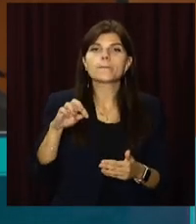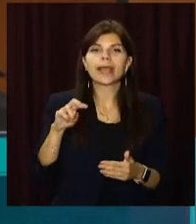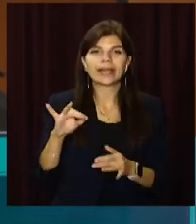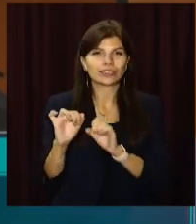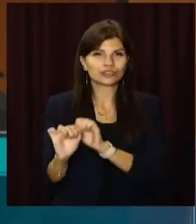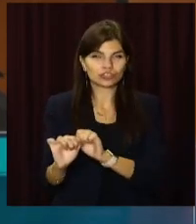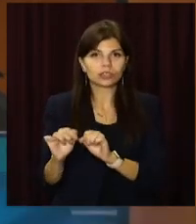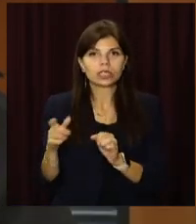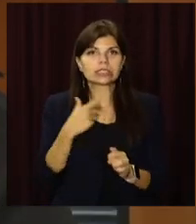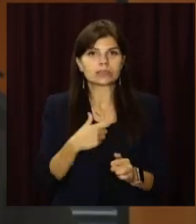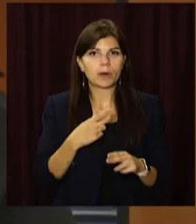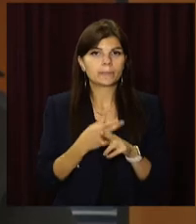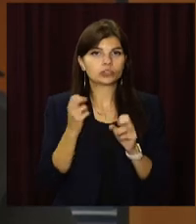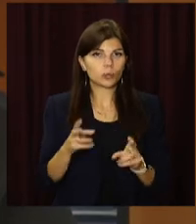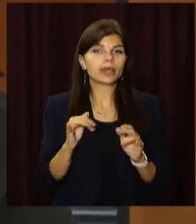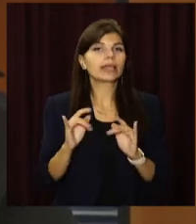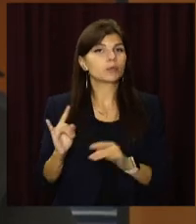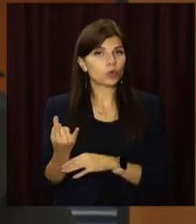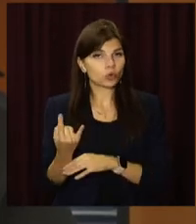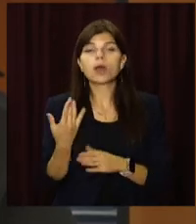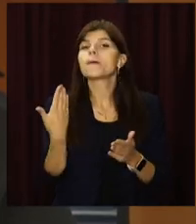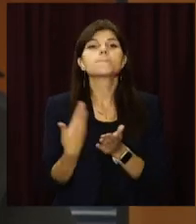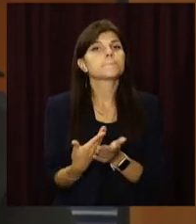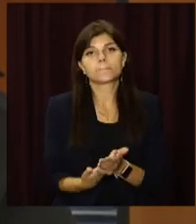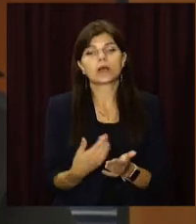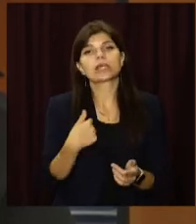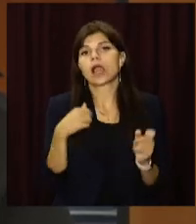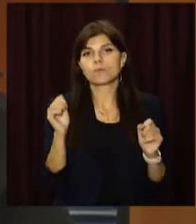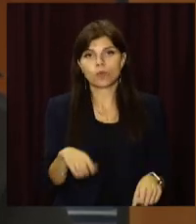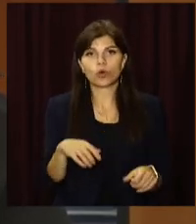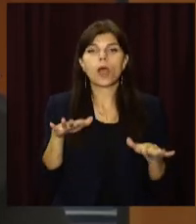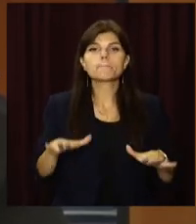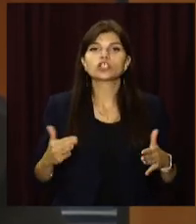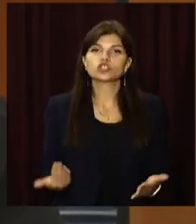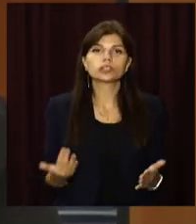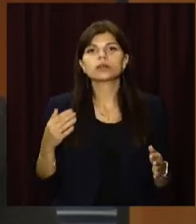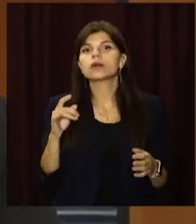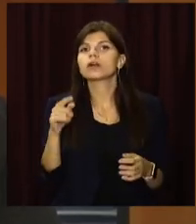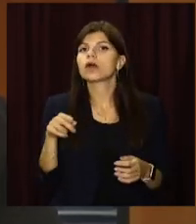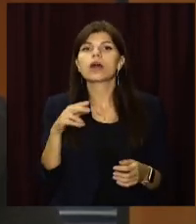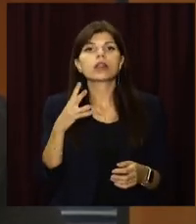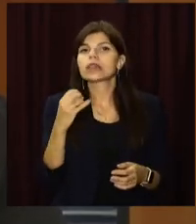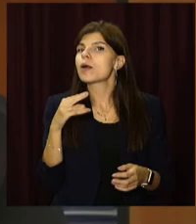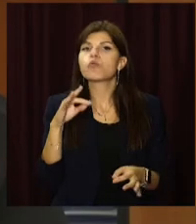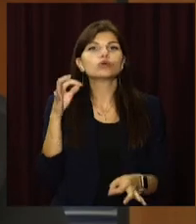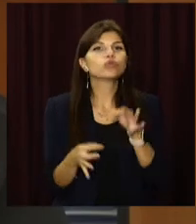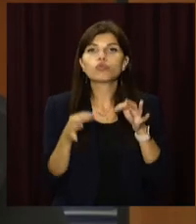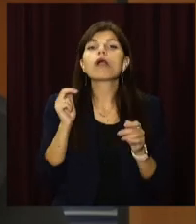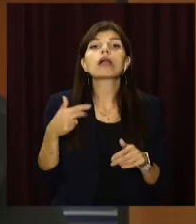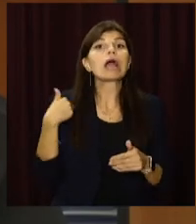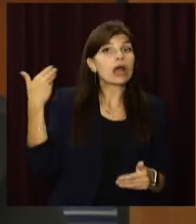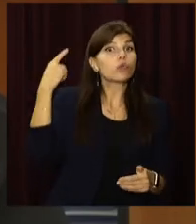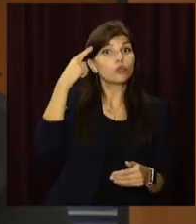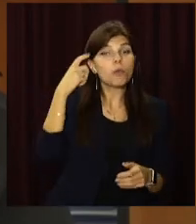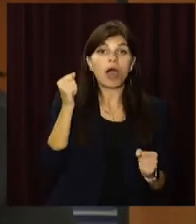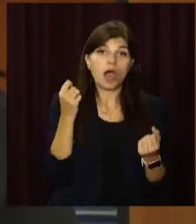і обезпечити себе і дитину в плані того, що я можу определити місце жительства дитини не по суду, как я ранее думала,